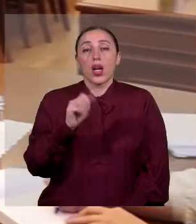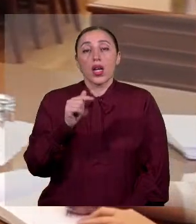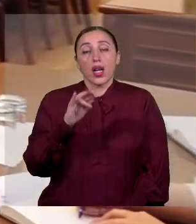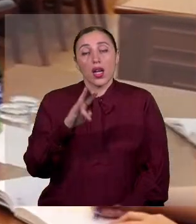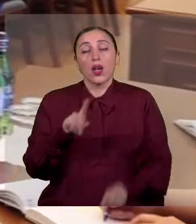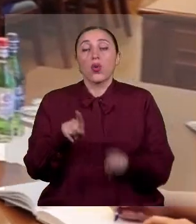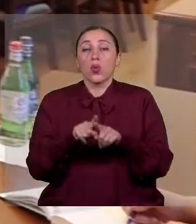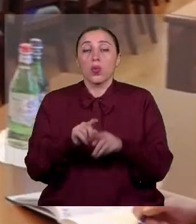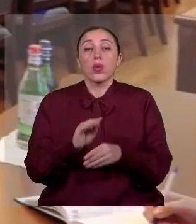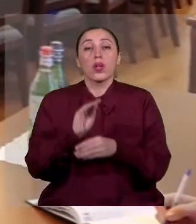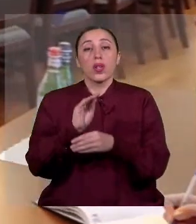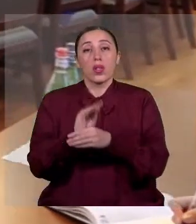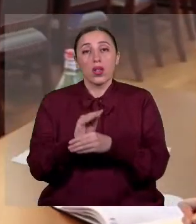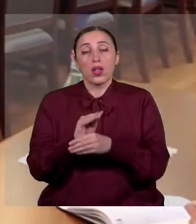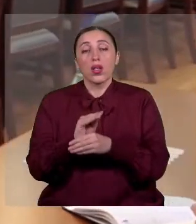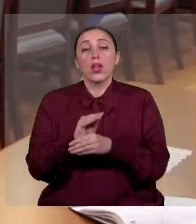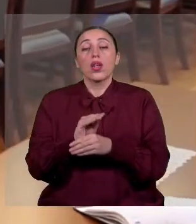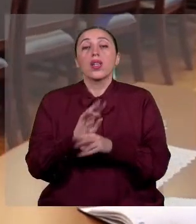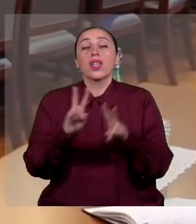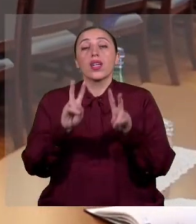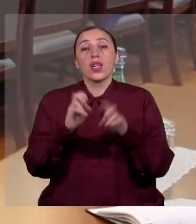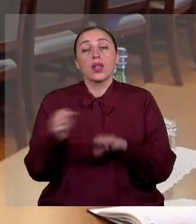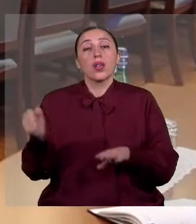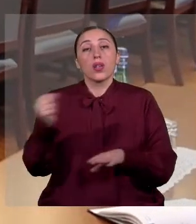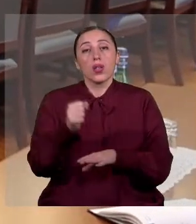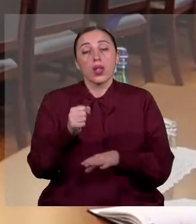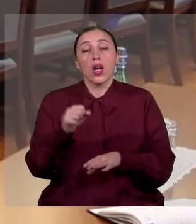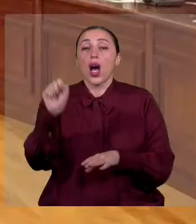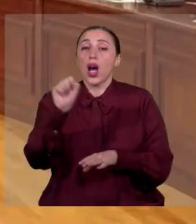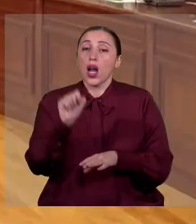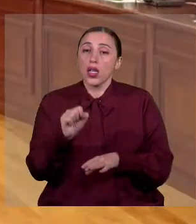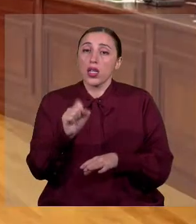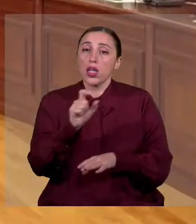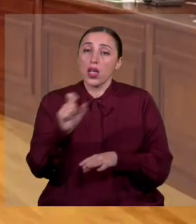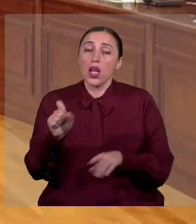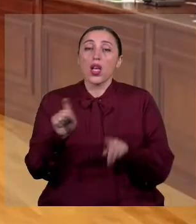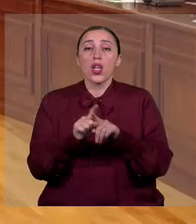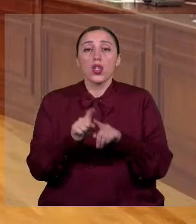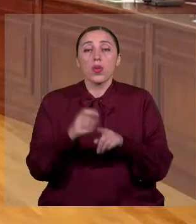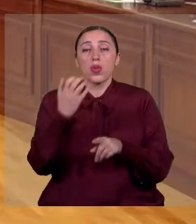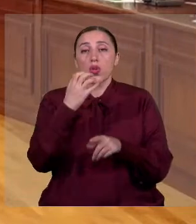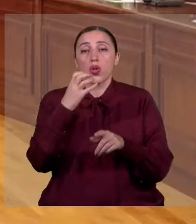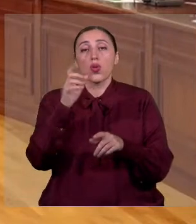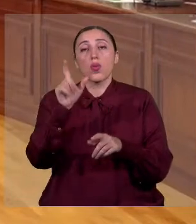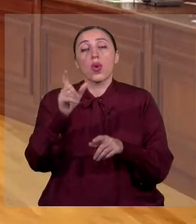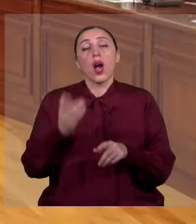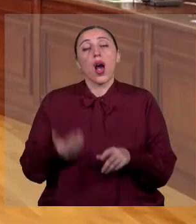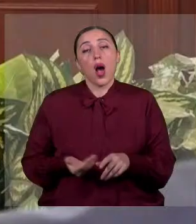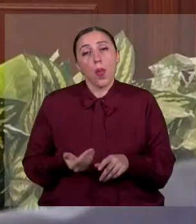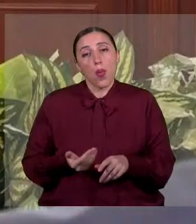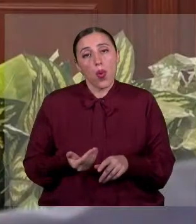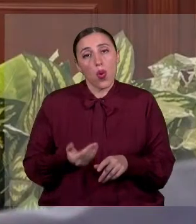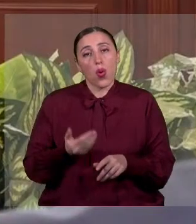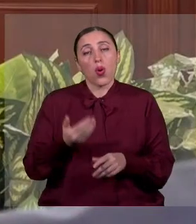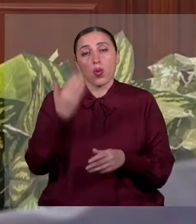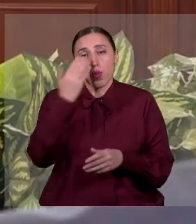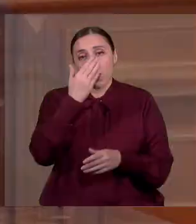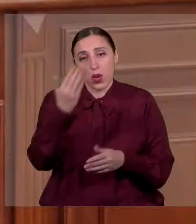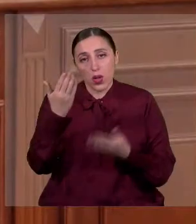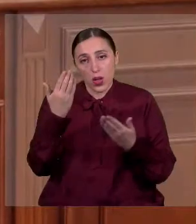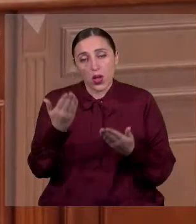չբացառեց, որ նախարարի պաշտոններ կարող են ստանալ ոչ միայն արցախցիներ, նաեւ սփյուռքահայեր ու հայաստանցիներ, թե ով